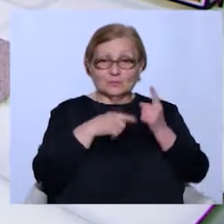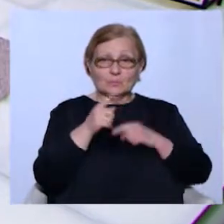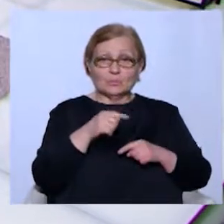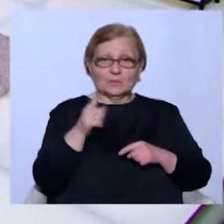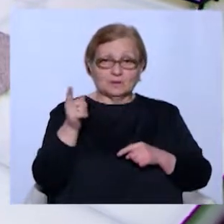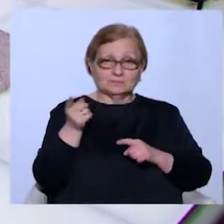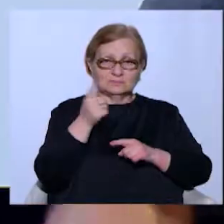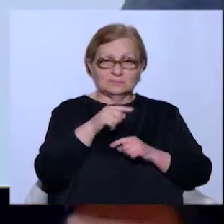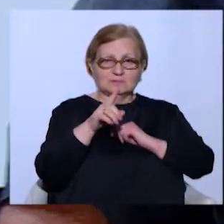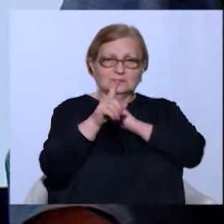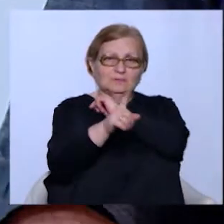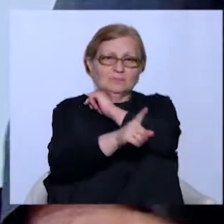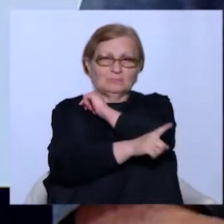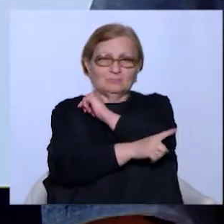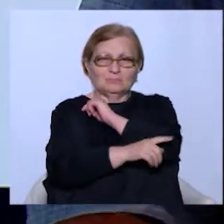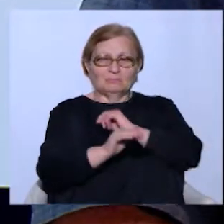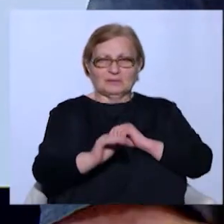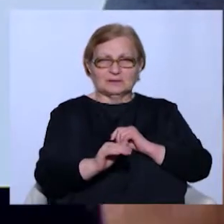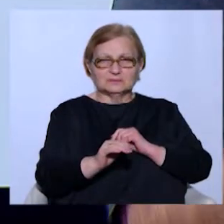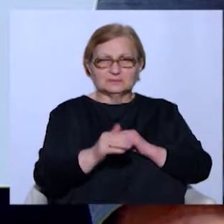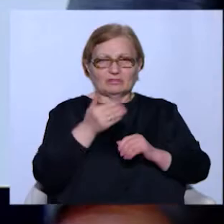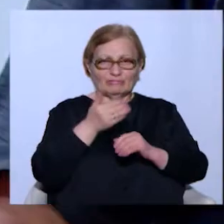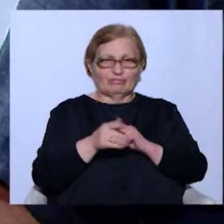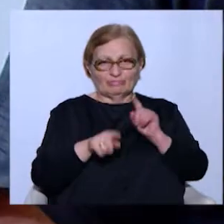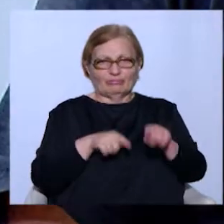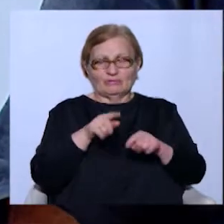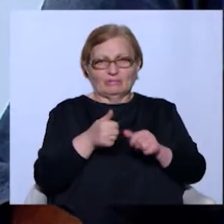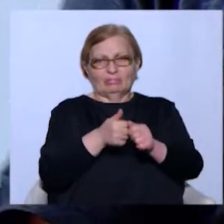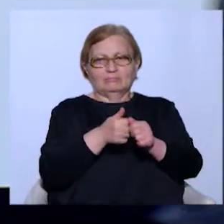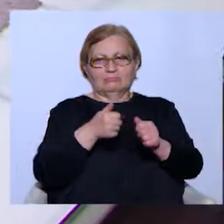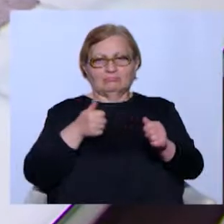ბრუნდებოდნენ, პატარა მოჩანჩალებდა უკან და ჩამორჩა.